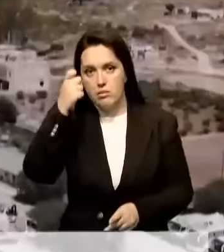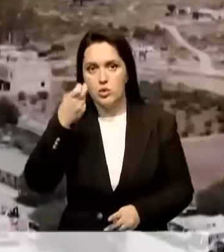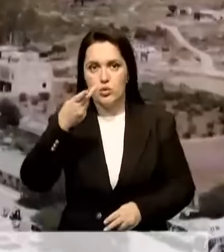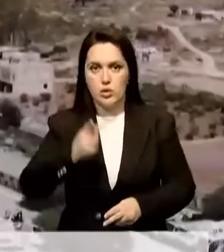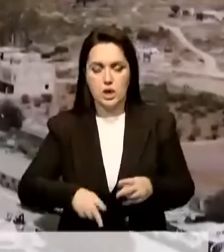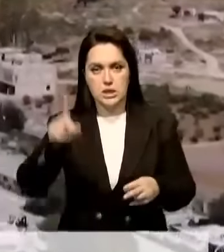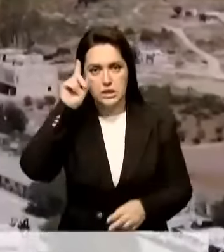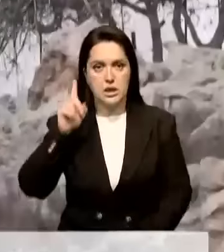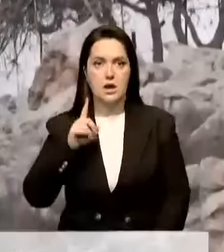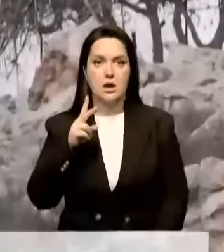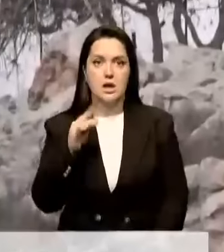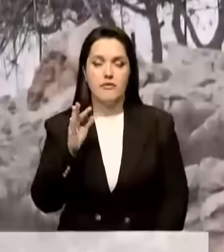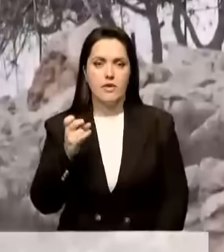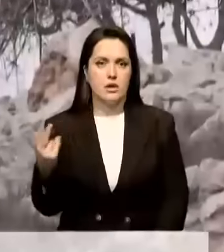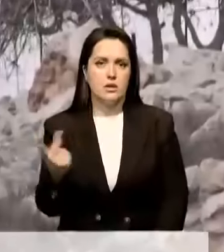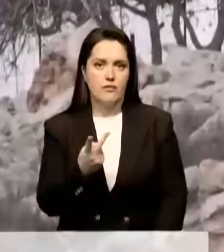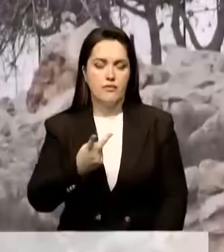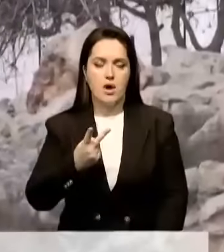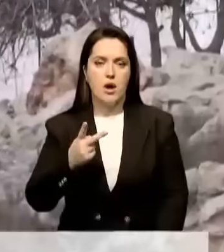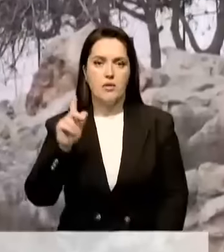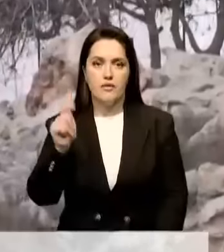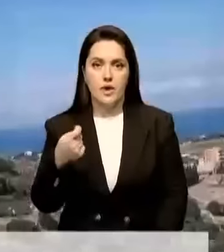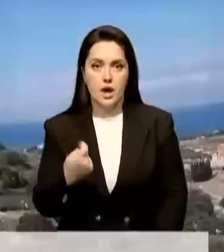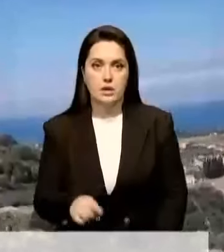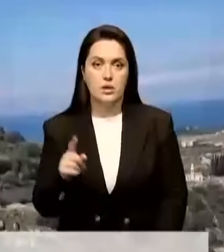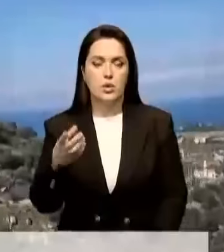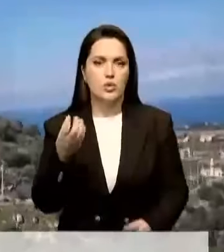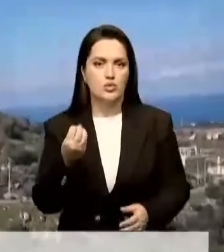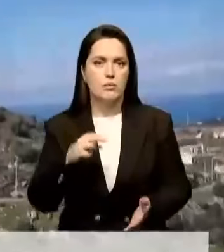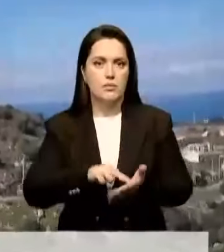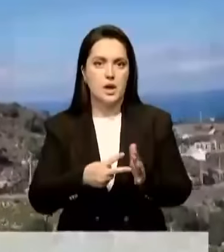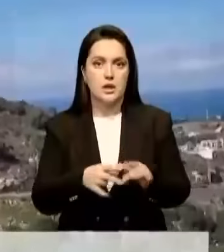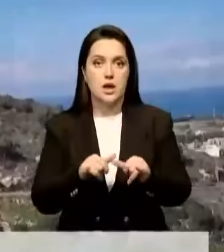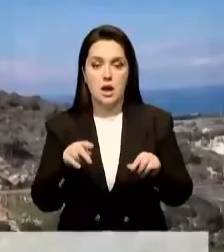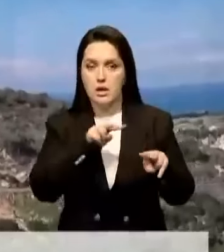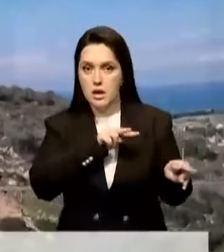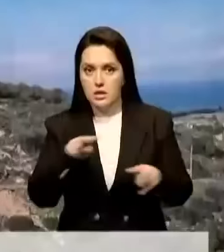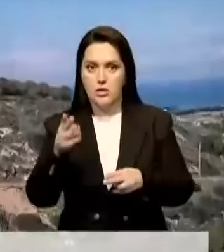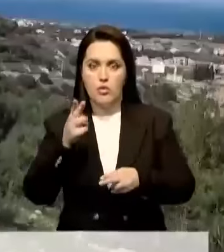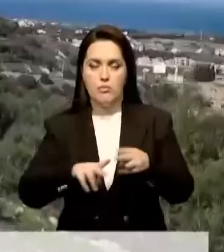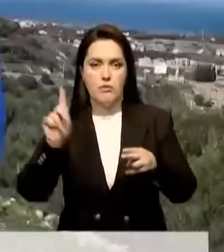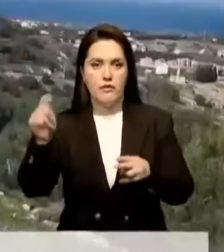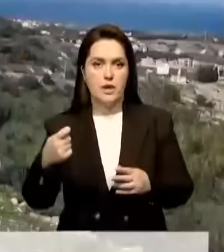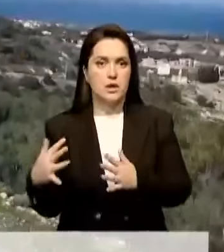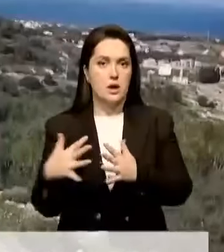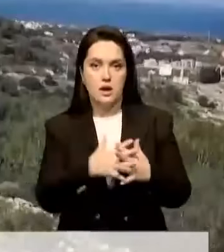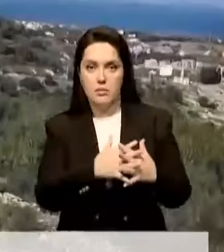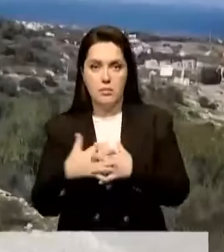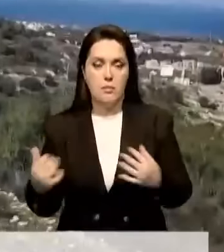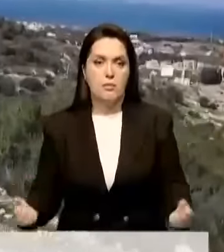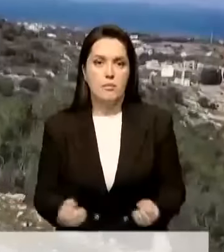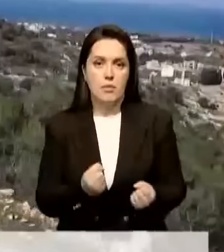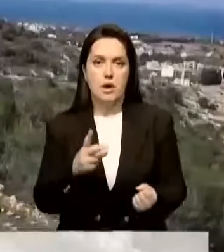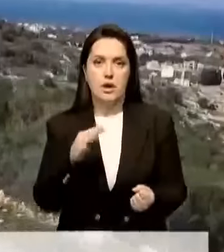положить конец израильско-ливанскому конфликту, круг задач миротворцев расширился. Они контролируют прекращение боевых действий, оказывают